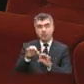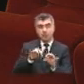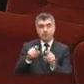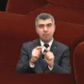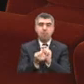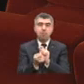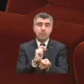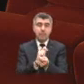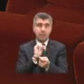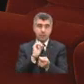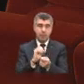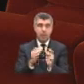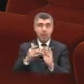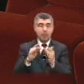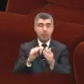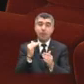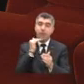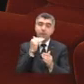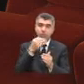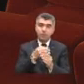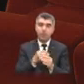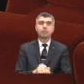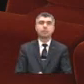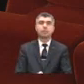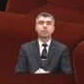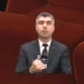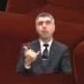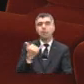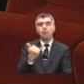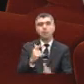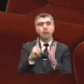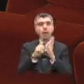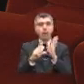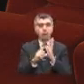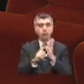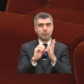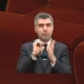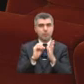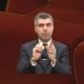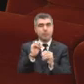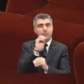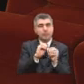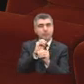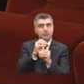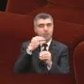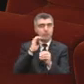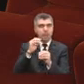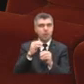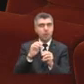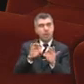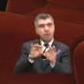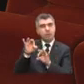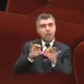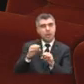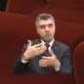مرة، وهذا الشيء ديال الرقمنة كيمشي بسرعة، قلنا نديروا لها واحد القانون خاص بها، درنا مدونة الرقمنة للإجراءات الجنائية، جمعنا فيها دابا